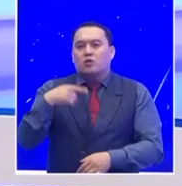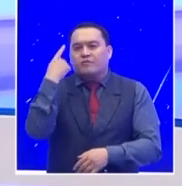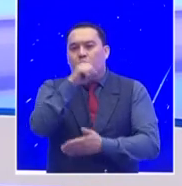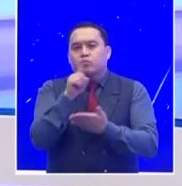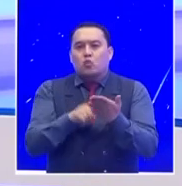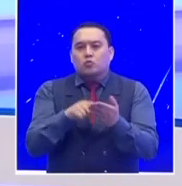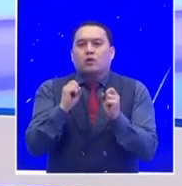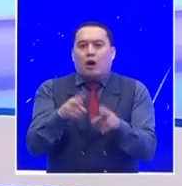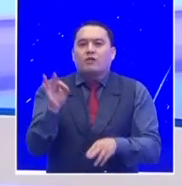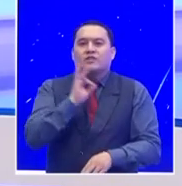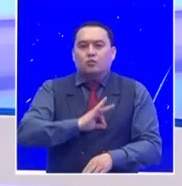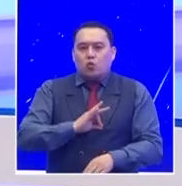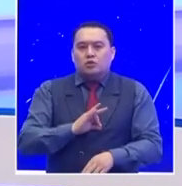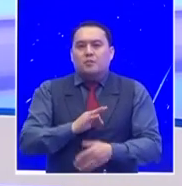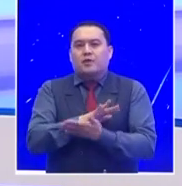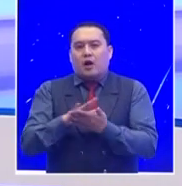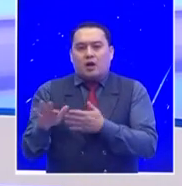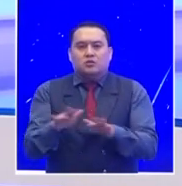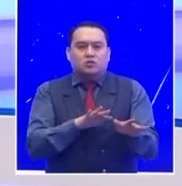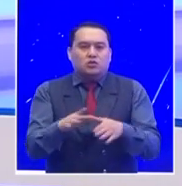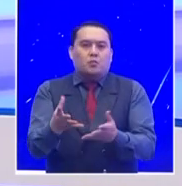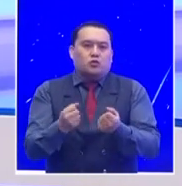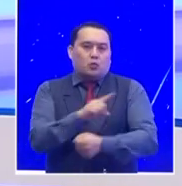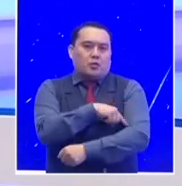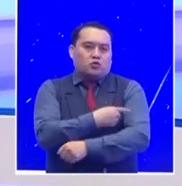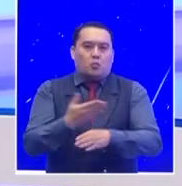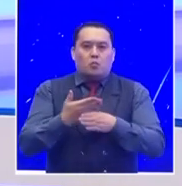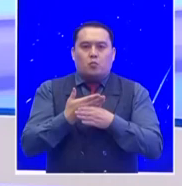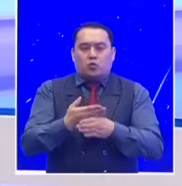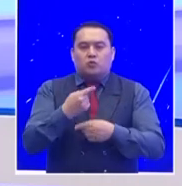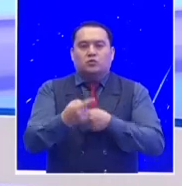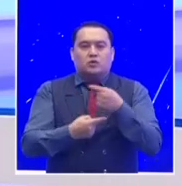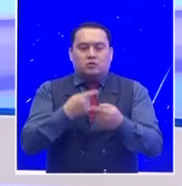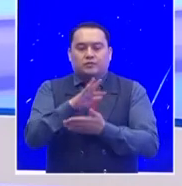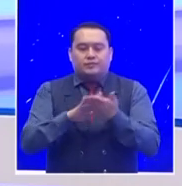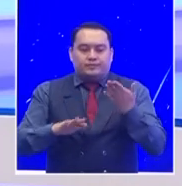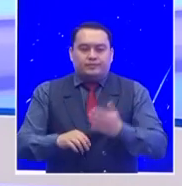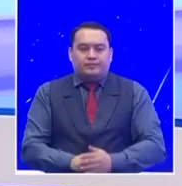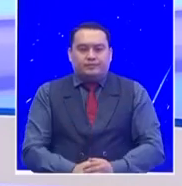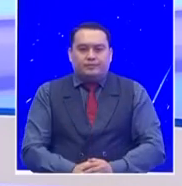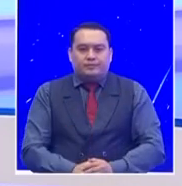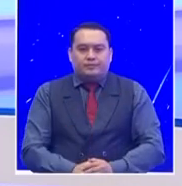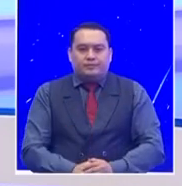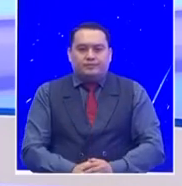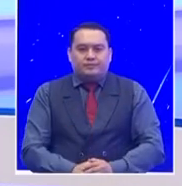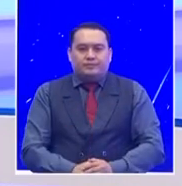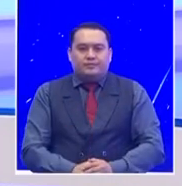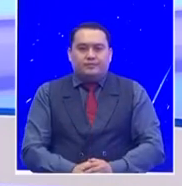задаются вопросом, как им воспользоваться. О процессе получения медпомощи посредством страховки смотрите в следующем